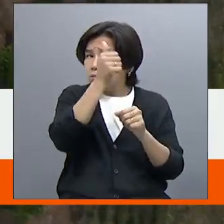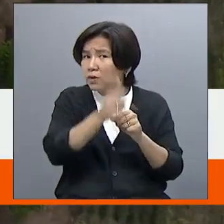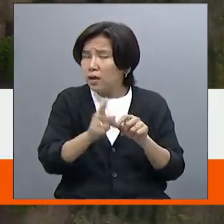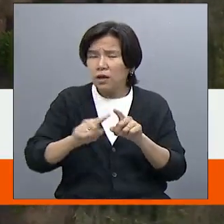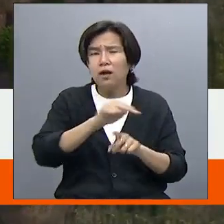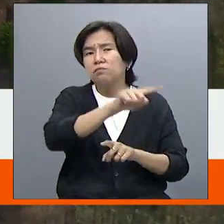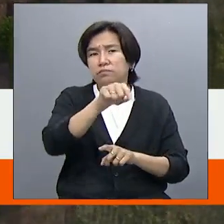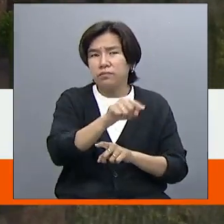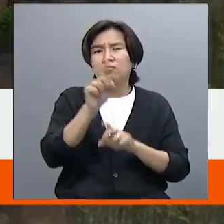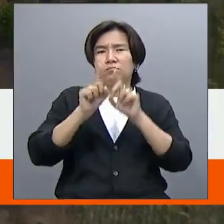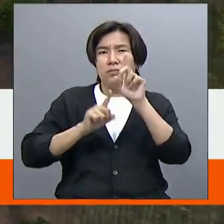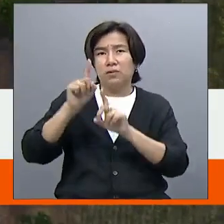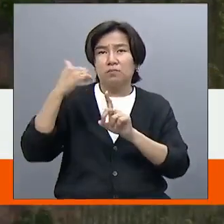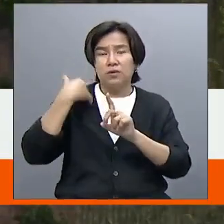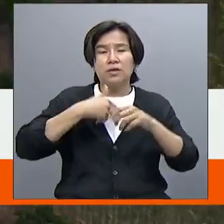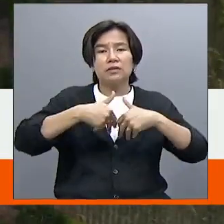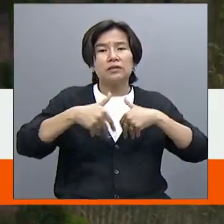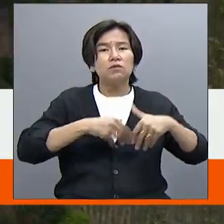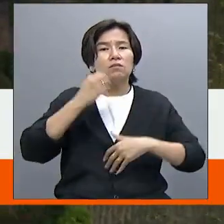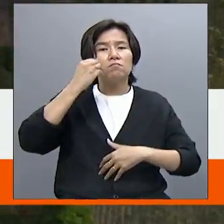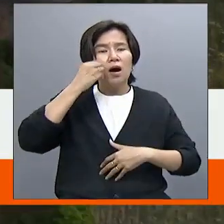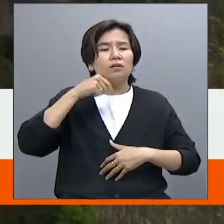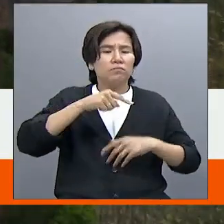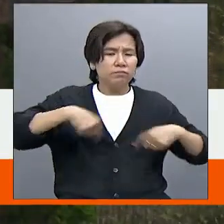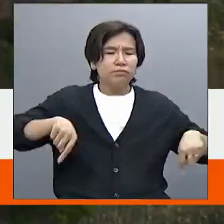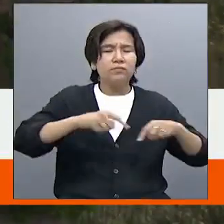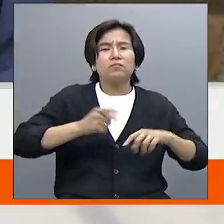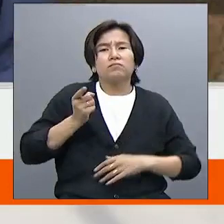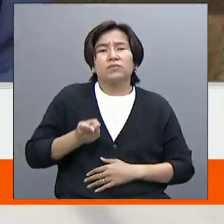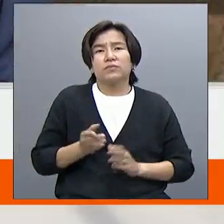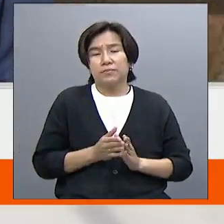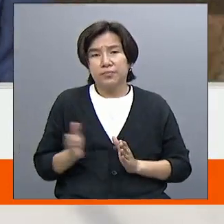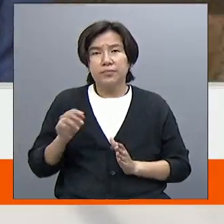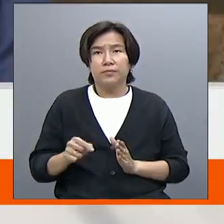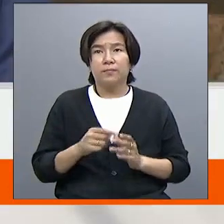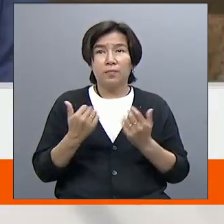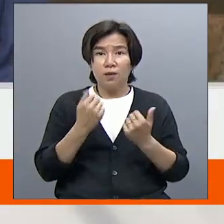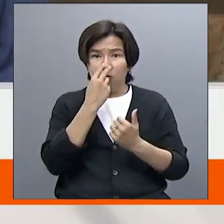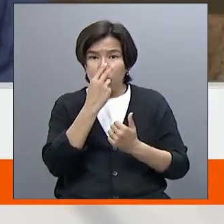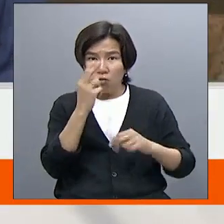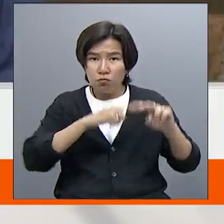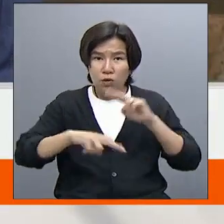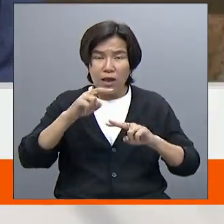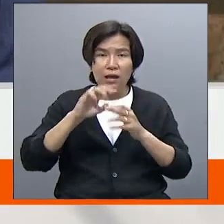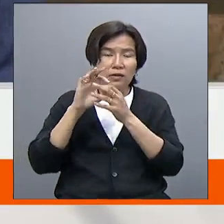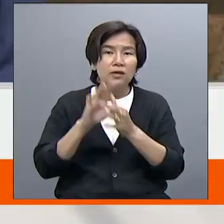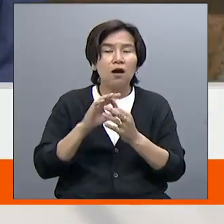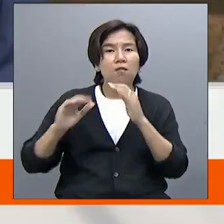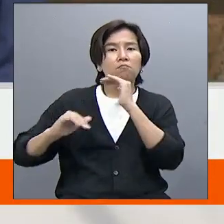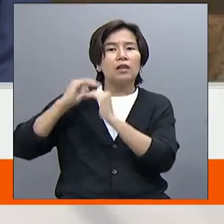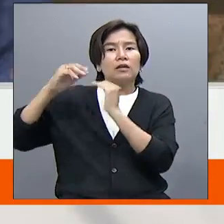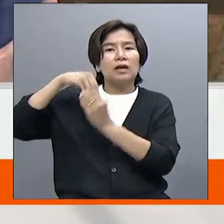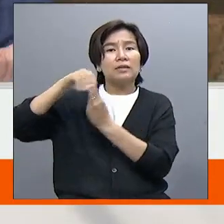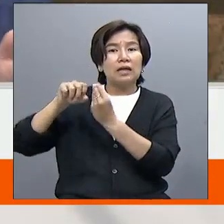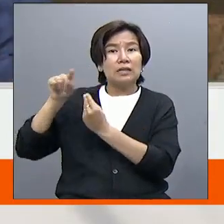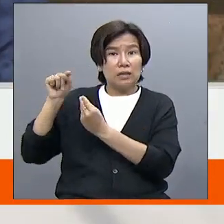ชาวบ้านหรือวิถีชุมชนจะยังคงอยู่ครับผมครับการเฝ้าระวังในการพัฒนาในเชิงเศรษฐกิจของพื้นที่ด้วยหรือไม่คะที่